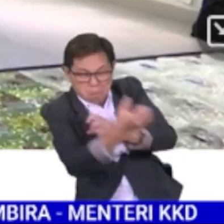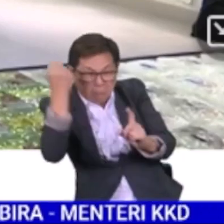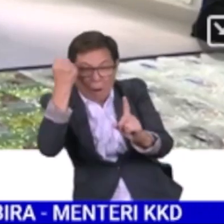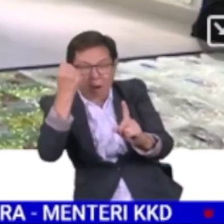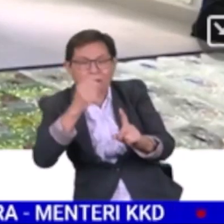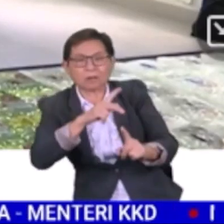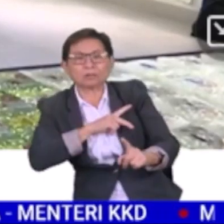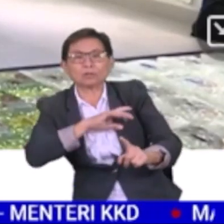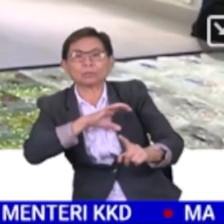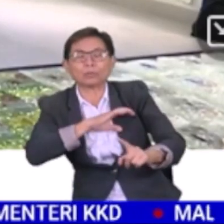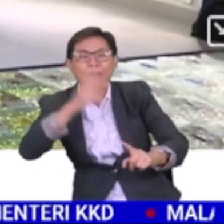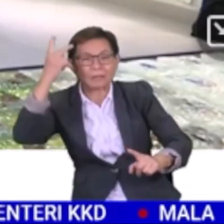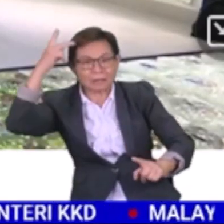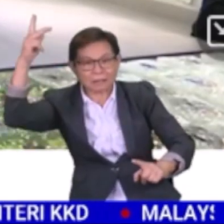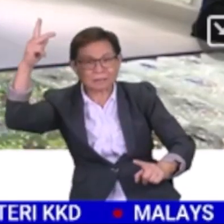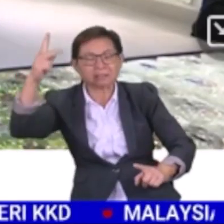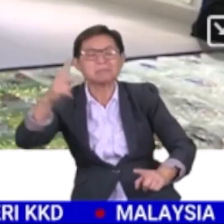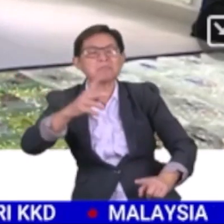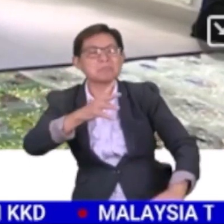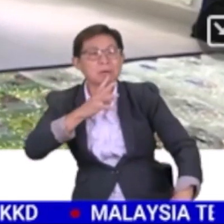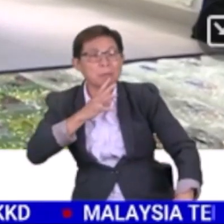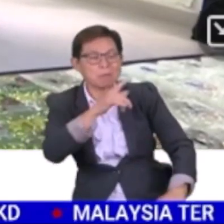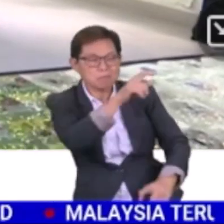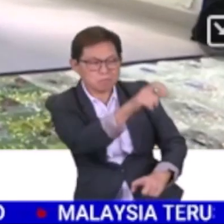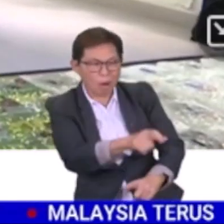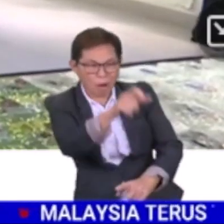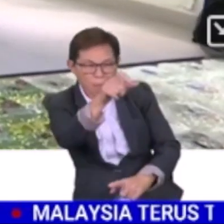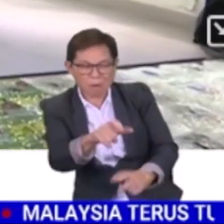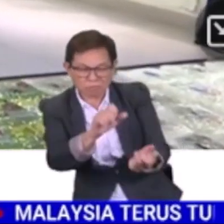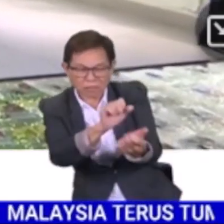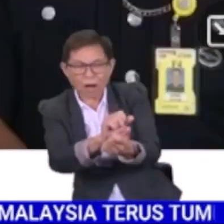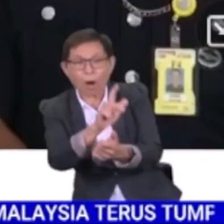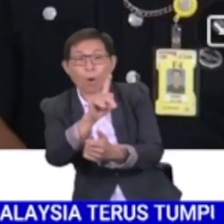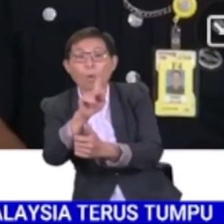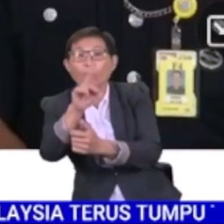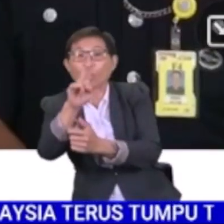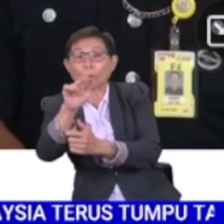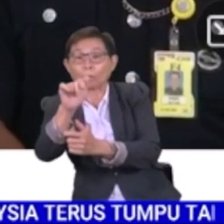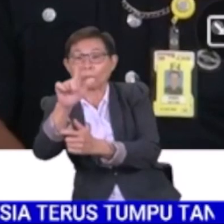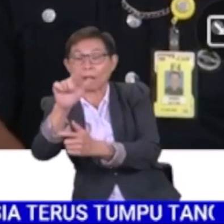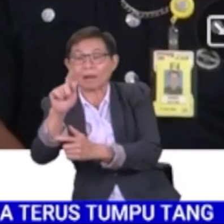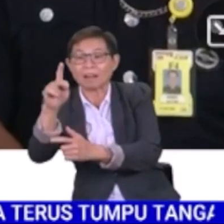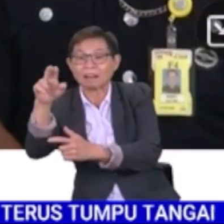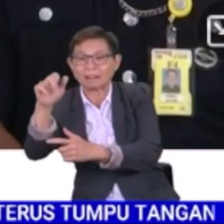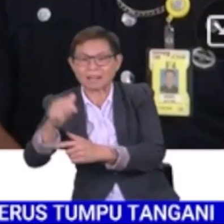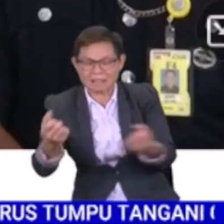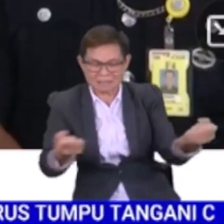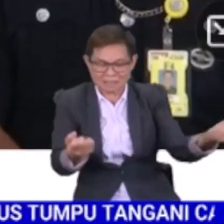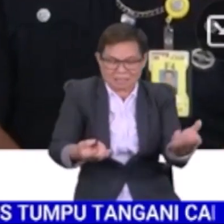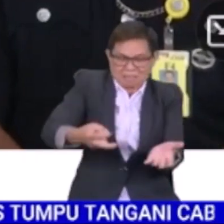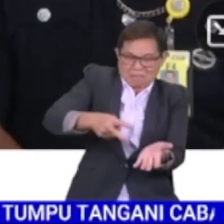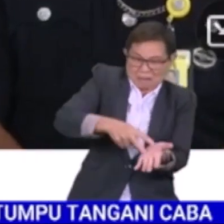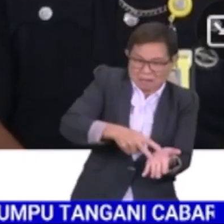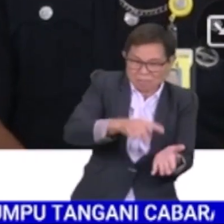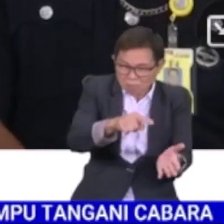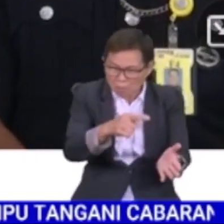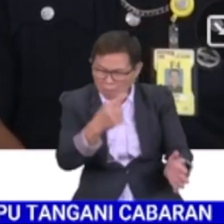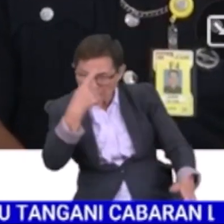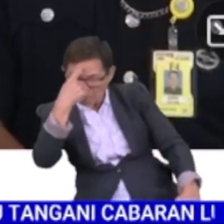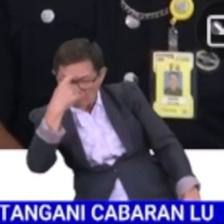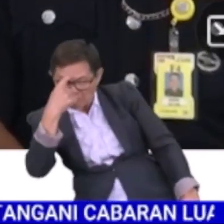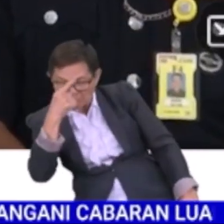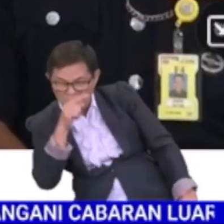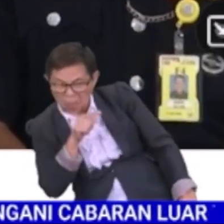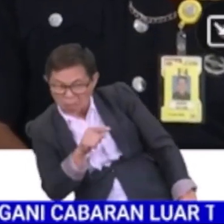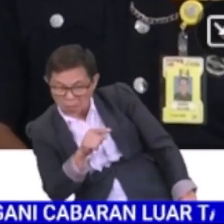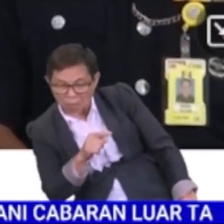Polis Kelantan, Datuk Muhammad Zaki Harun berkata, suspek ditahan di Kuala Krai selepas kenderaan dinaiki dikesan berada dalam keadaan